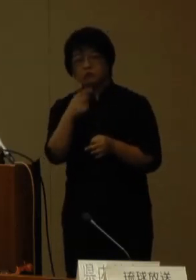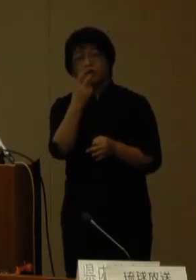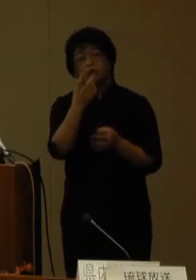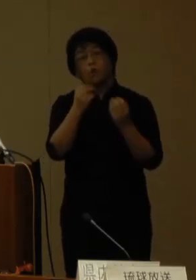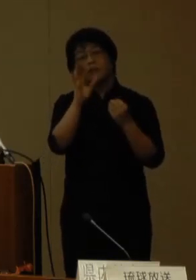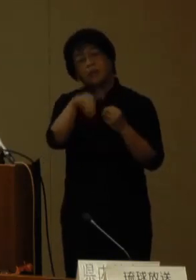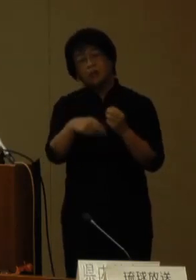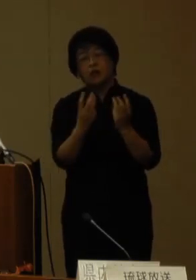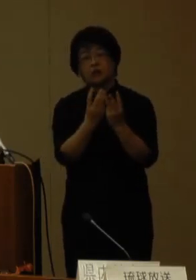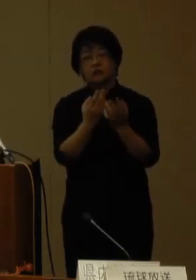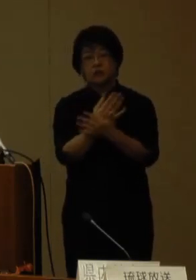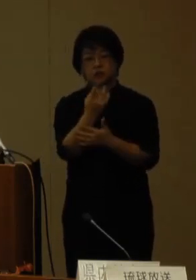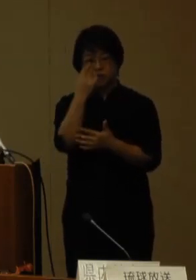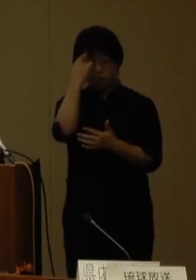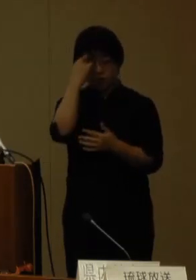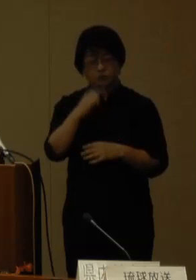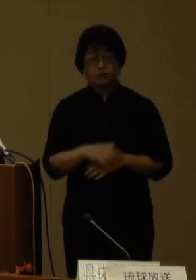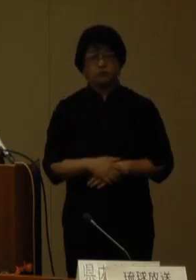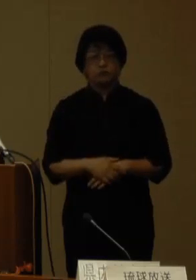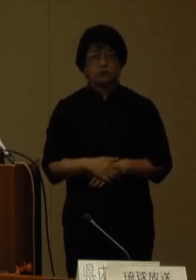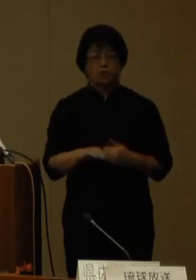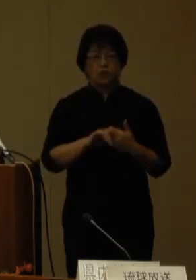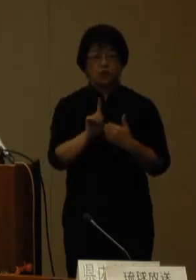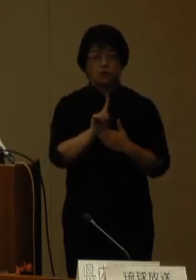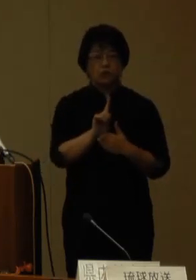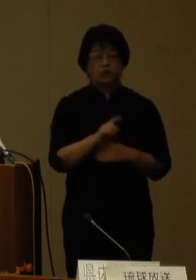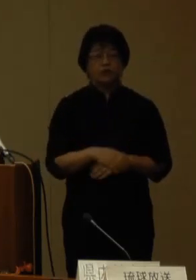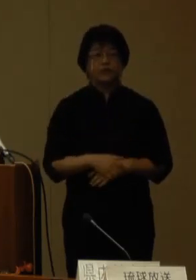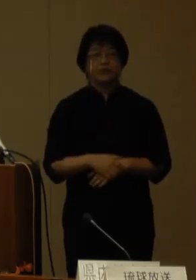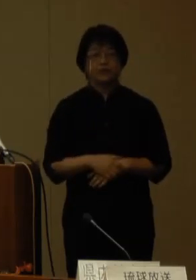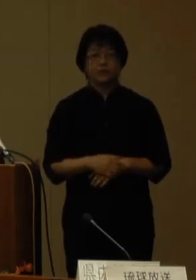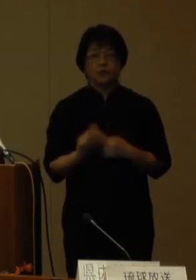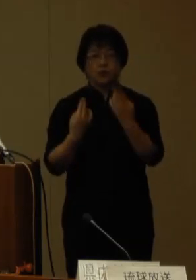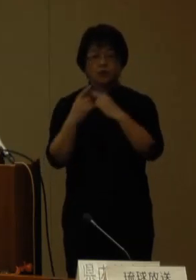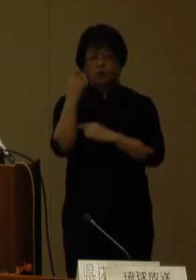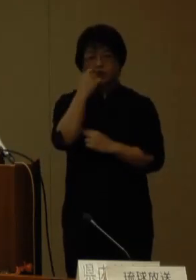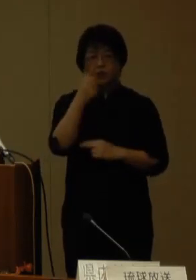願いします。 ありがとうございます。 他にございますか。タイムスさん、どうぞ。